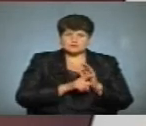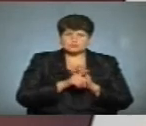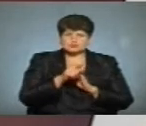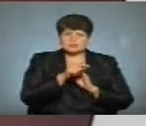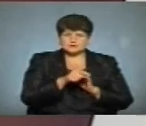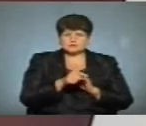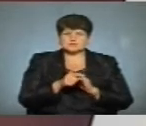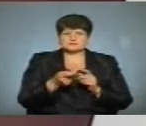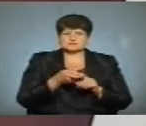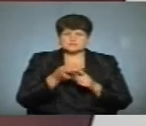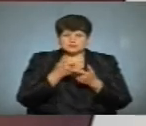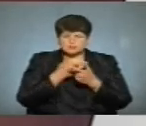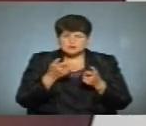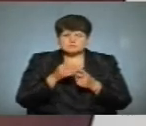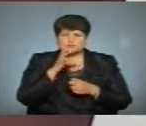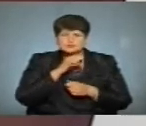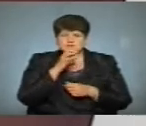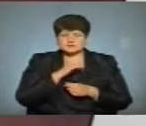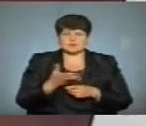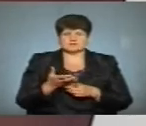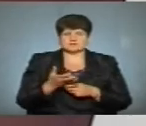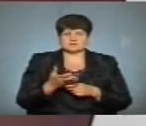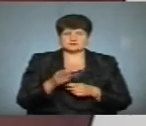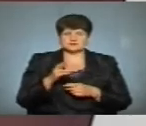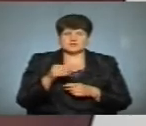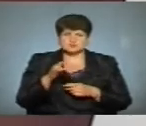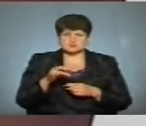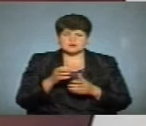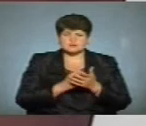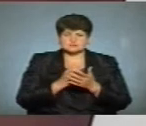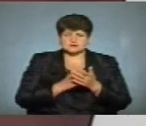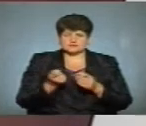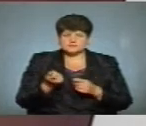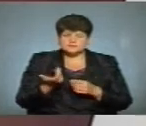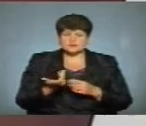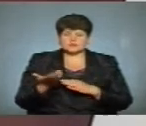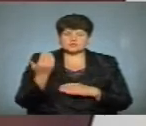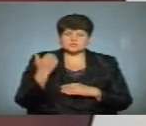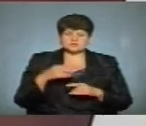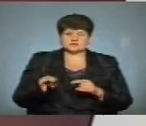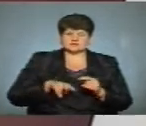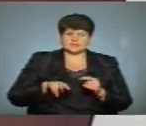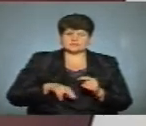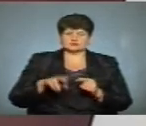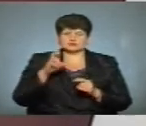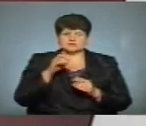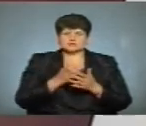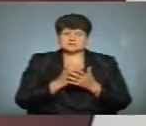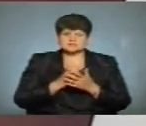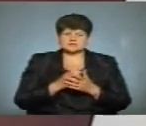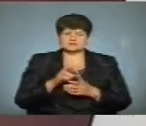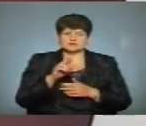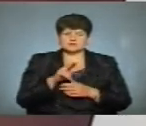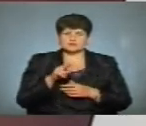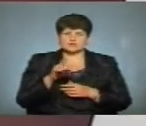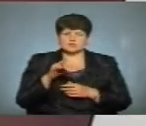її через інформацію про розкрадання майна Держрезерву. Нагадаю, 20 травня колишній директор Держрезерву України Ярослав Погорілий повідомив,